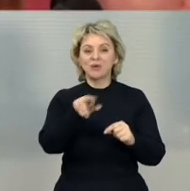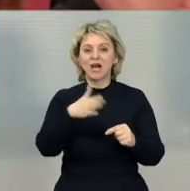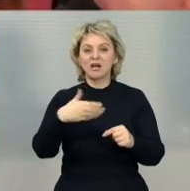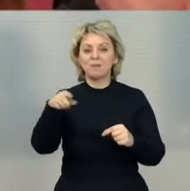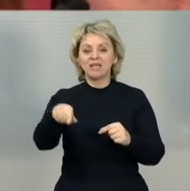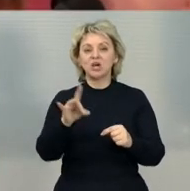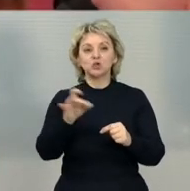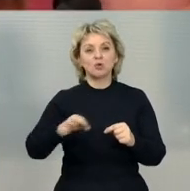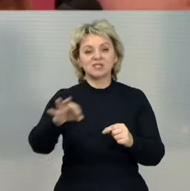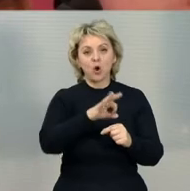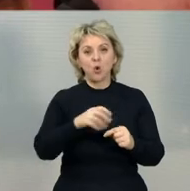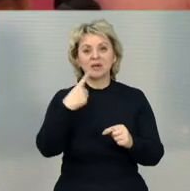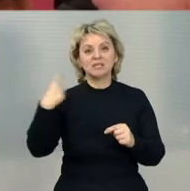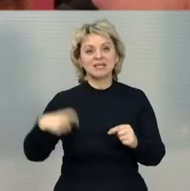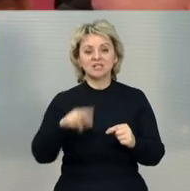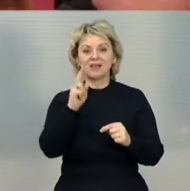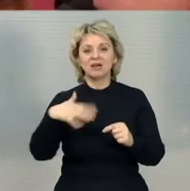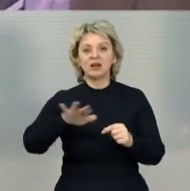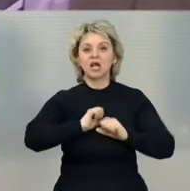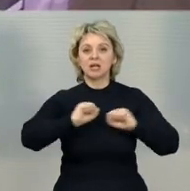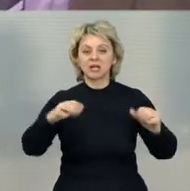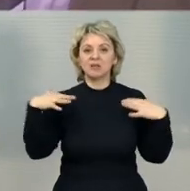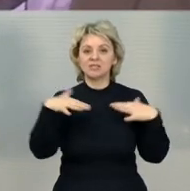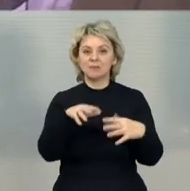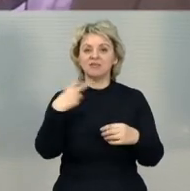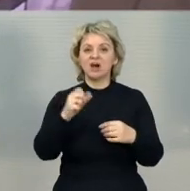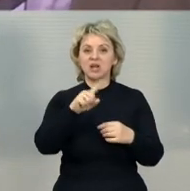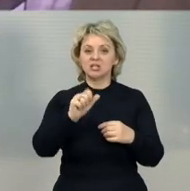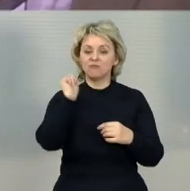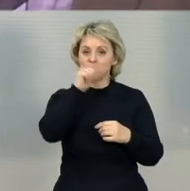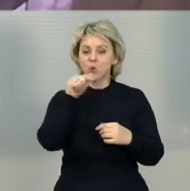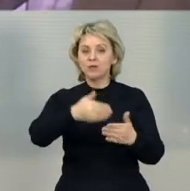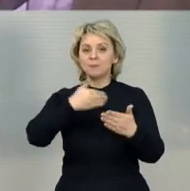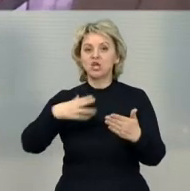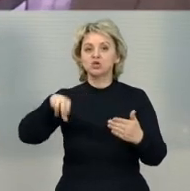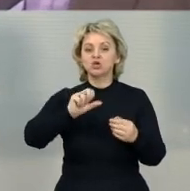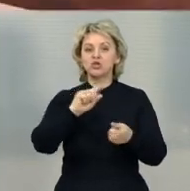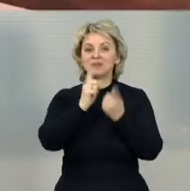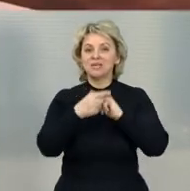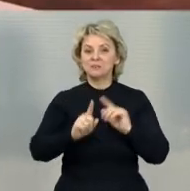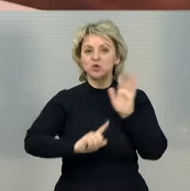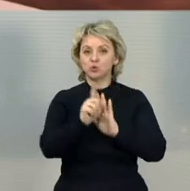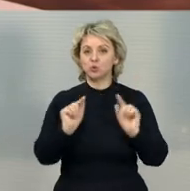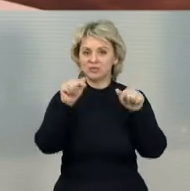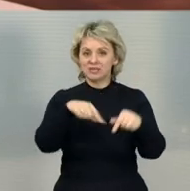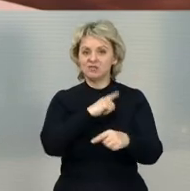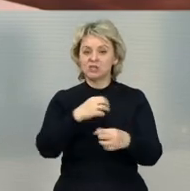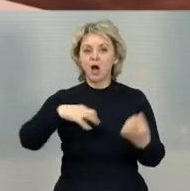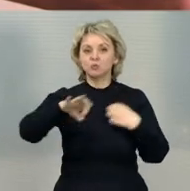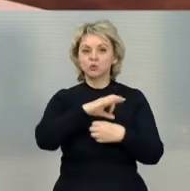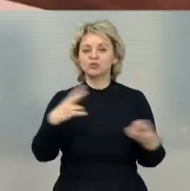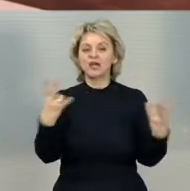рыбаки Ростовской области, Краснодарского края, Крыма собираются дважды в год. Прежде чем изменения вступят в силу, обсуждают